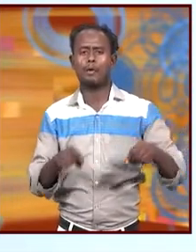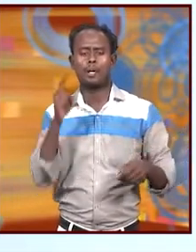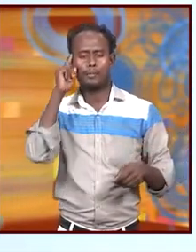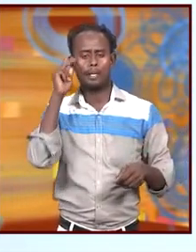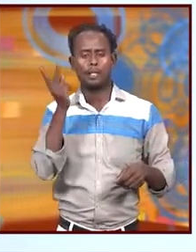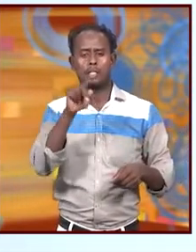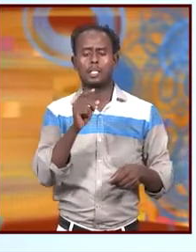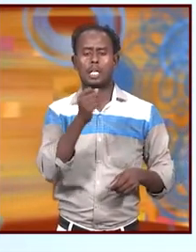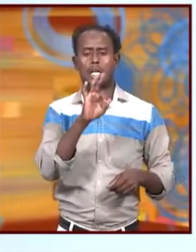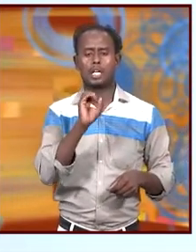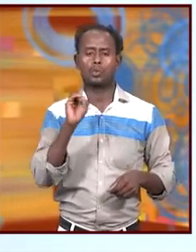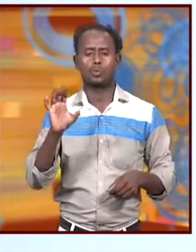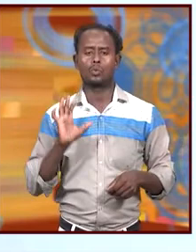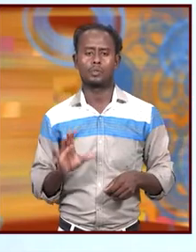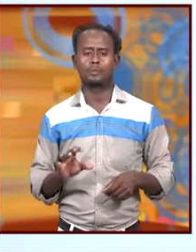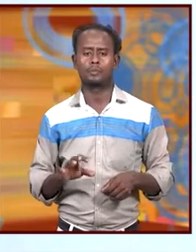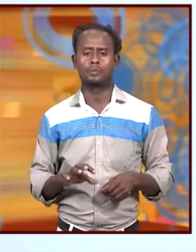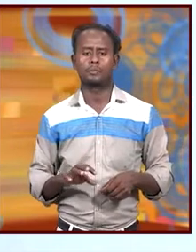கண்டது 800